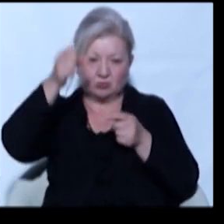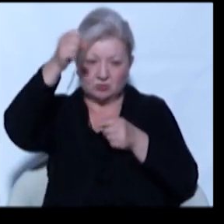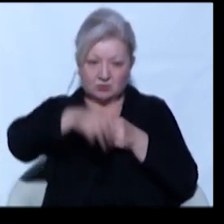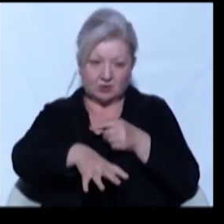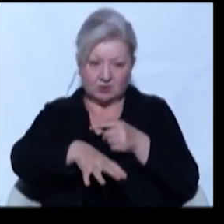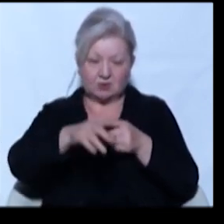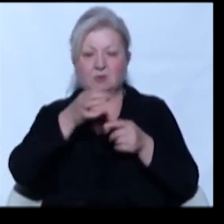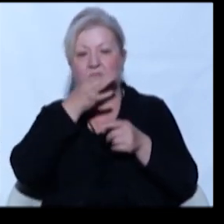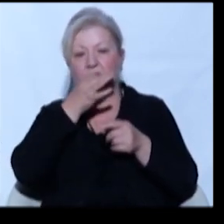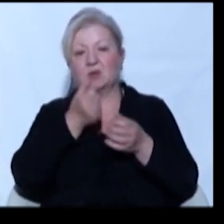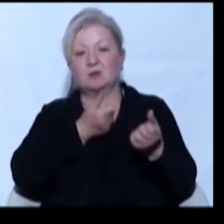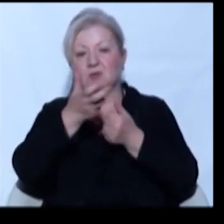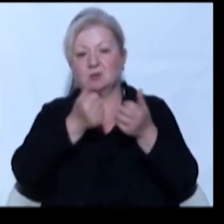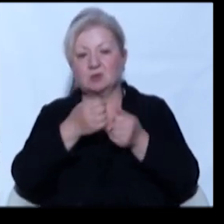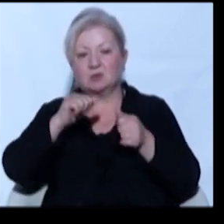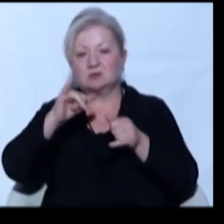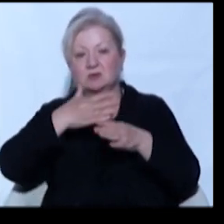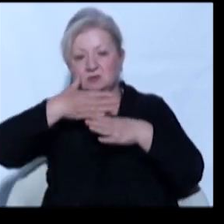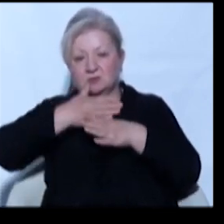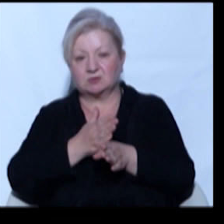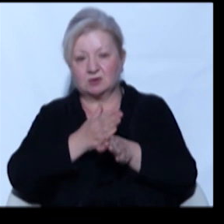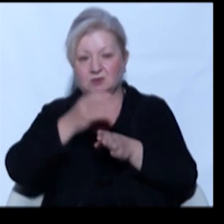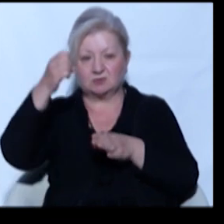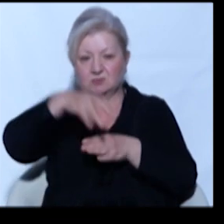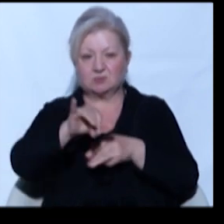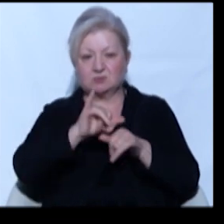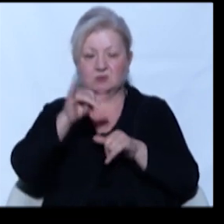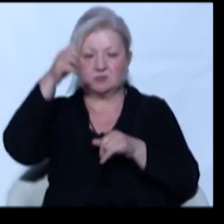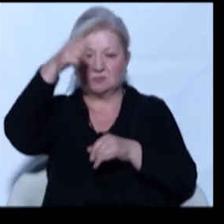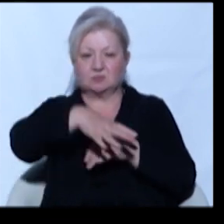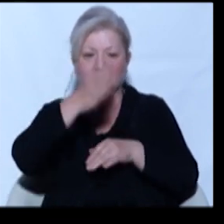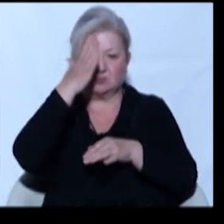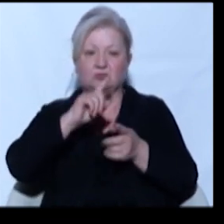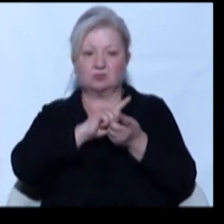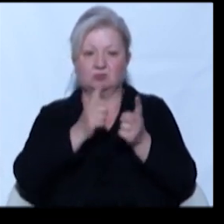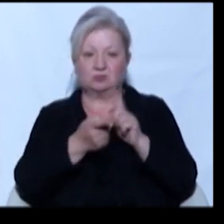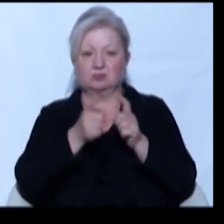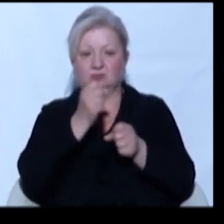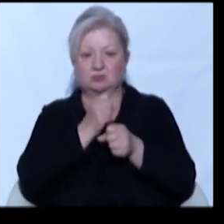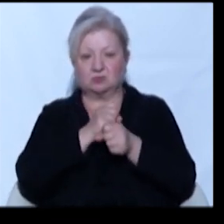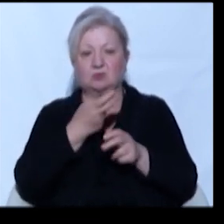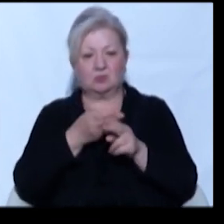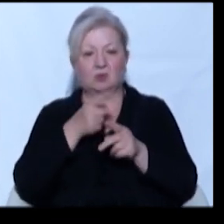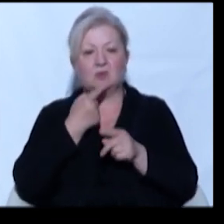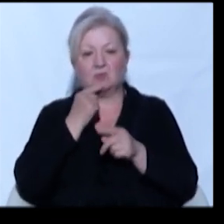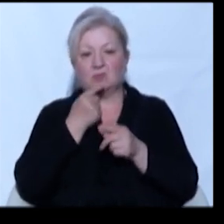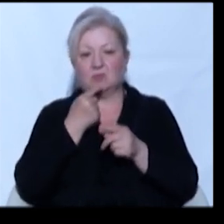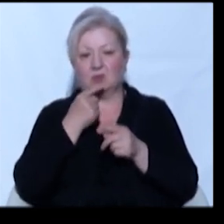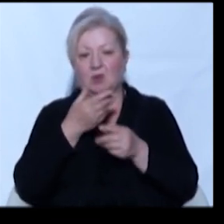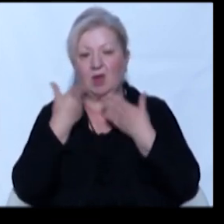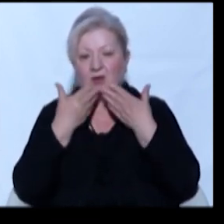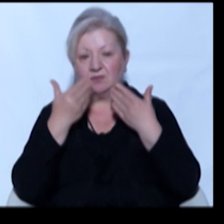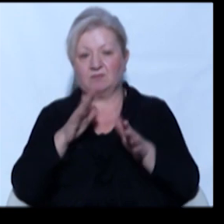შემდეგ განსაზღვროს გარდატეხის შემდეგ სად მოხდება სინათლე, რომ შესაბამისად ირეაგიროს. ანუ არც ისე